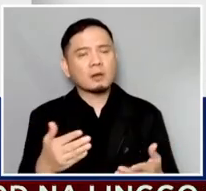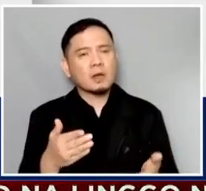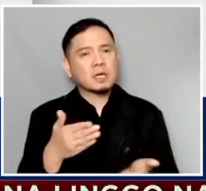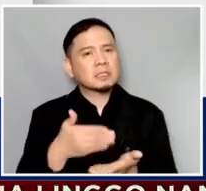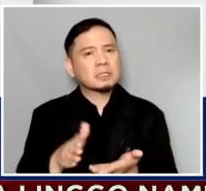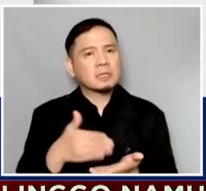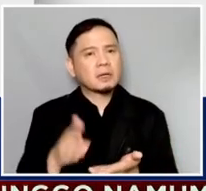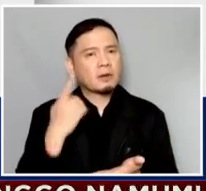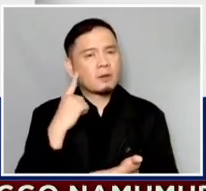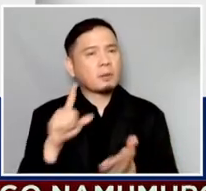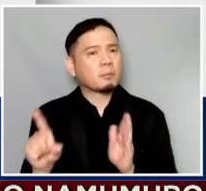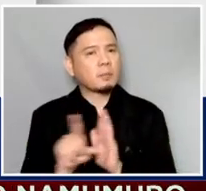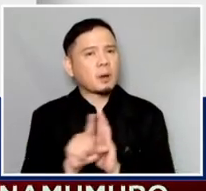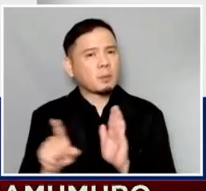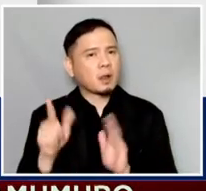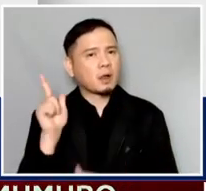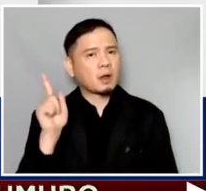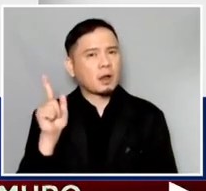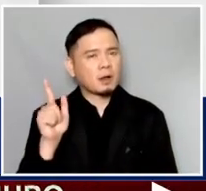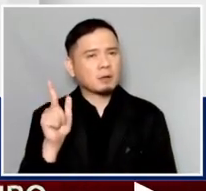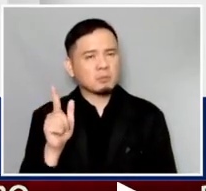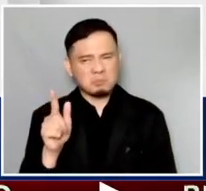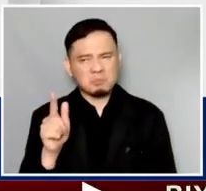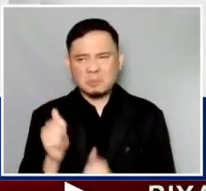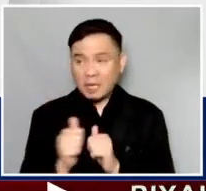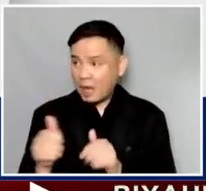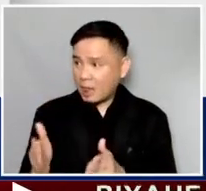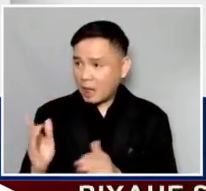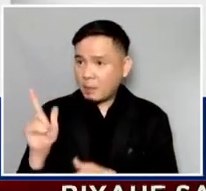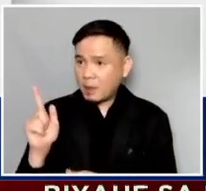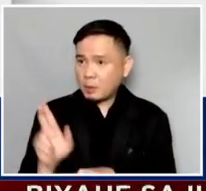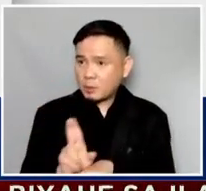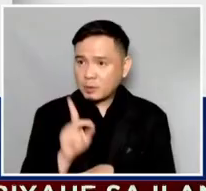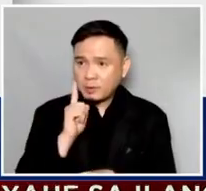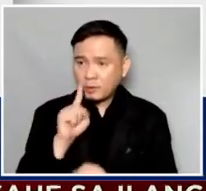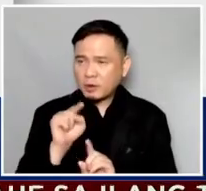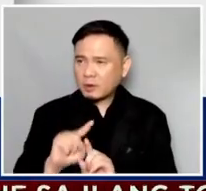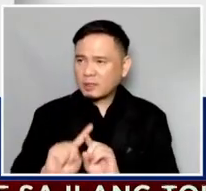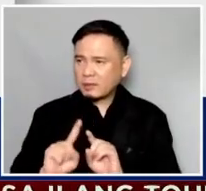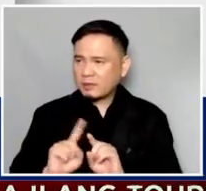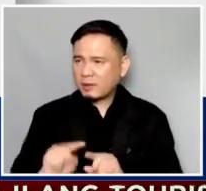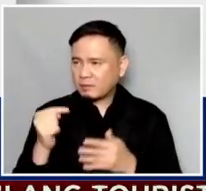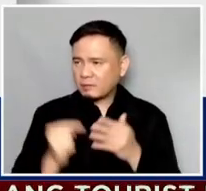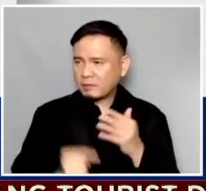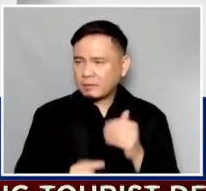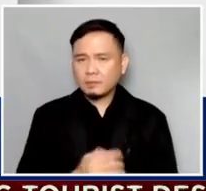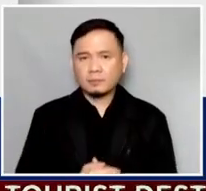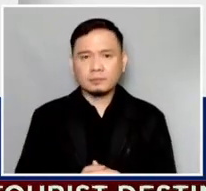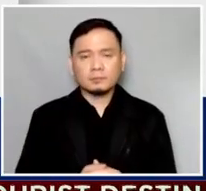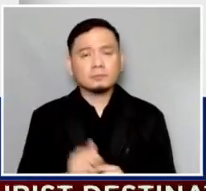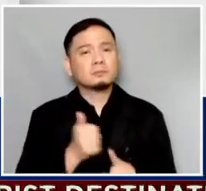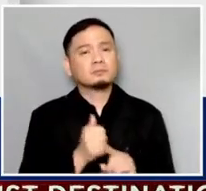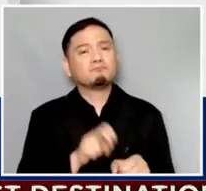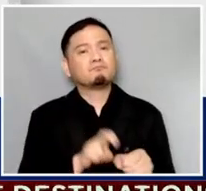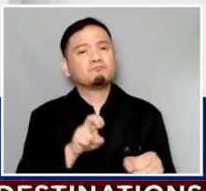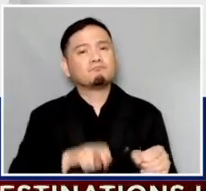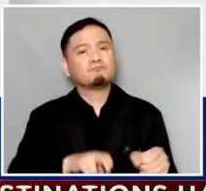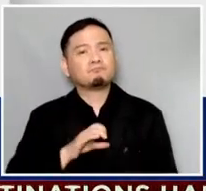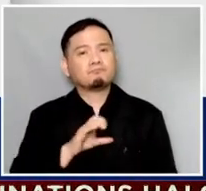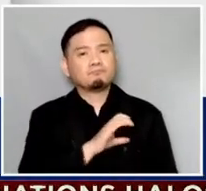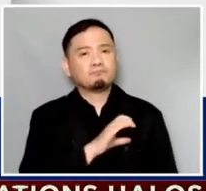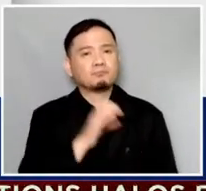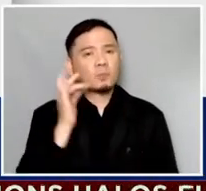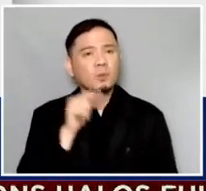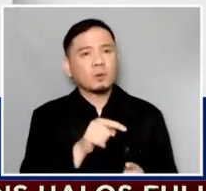mga tinatawag na meritorious and urgent cases. Inutil na daw ang pwesto bilang chairman ng committee dahil sa amyenda,